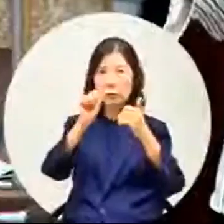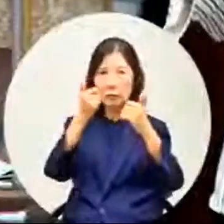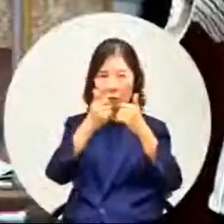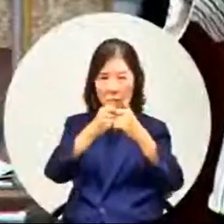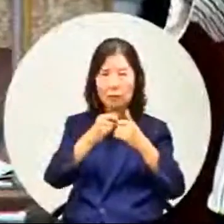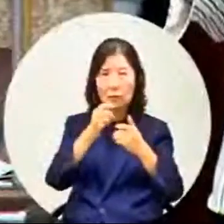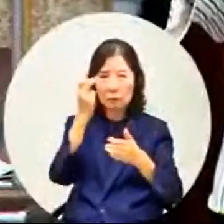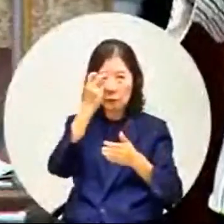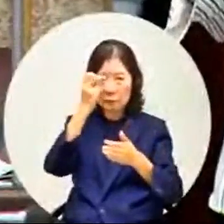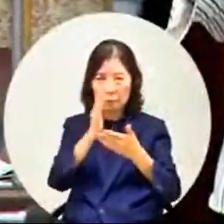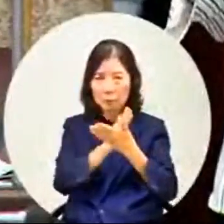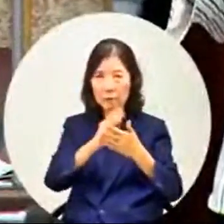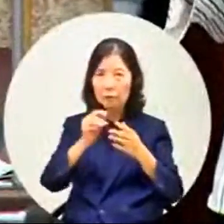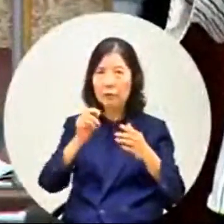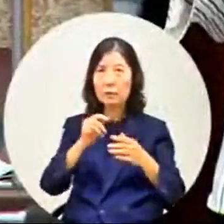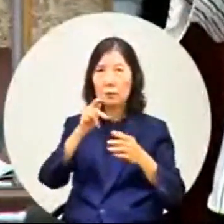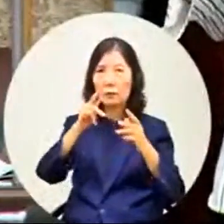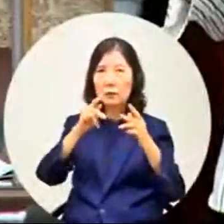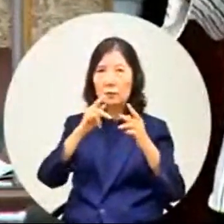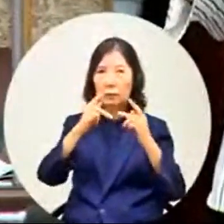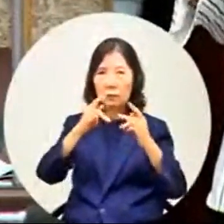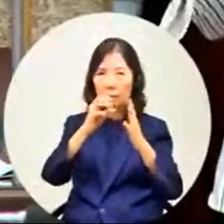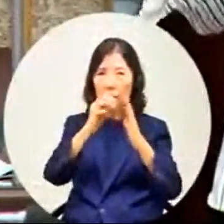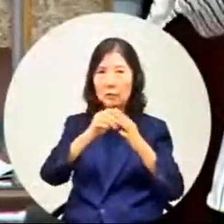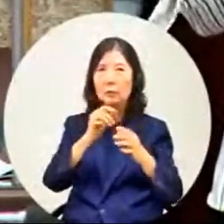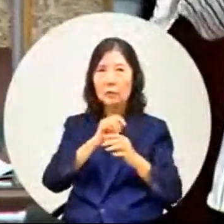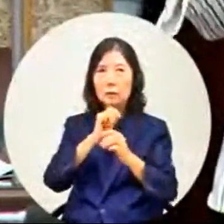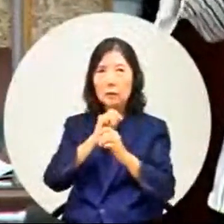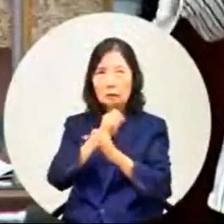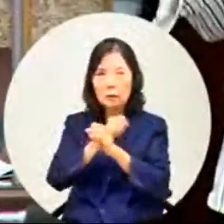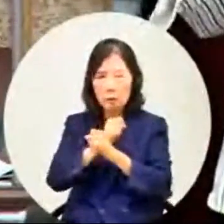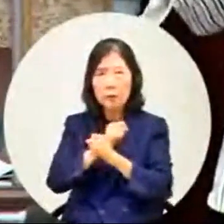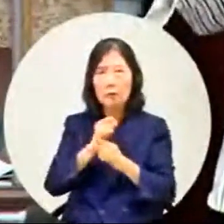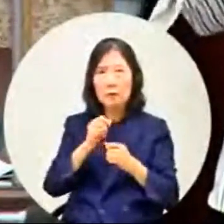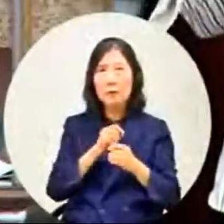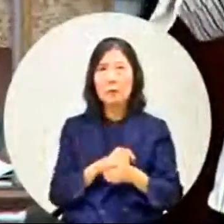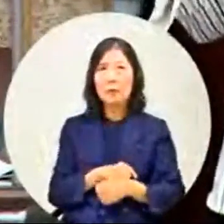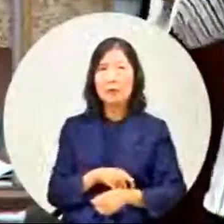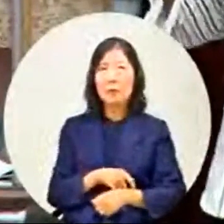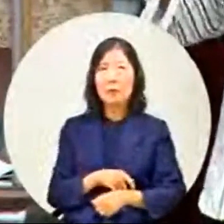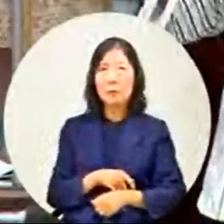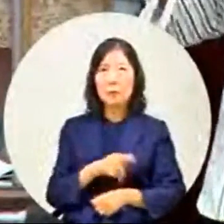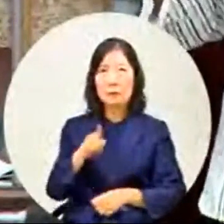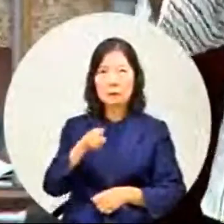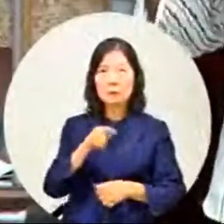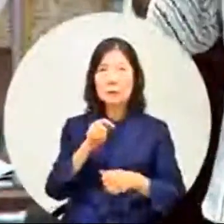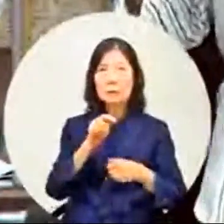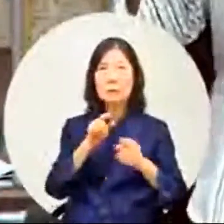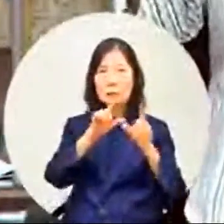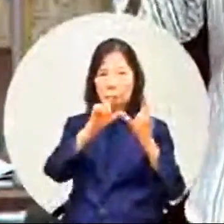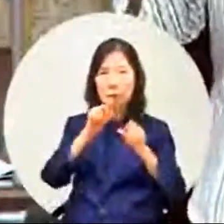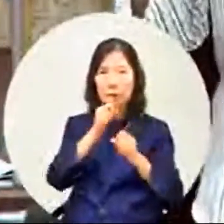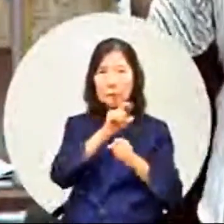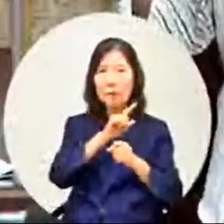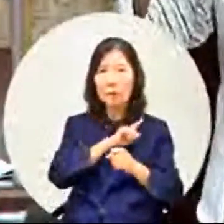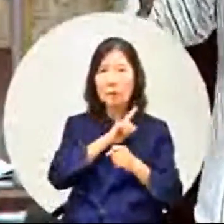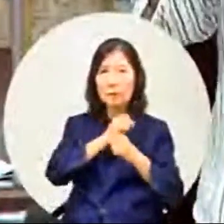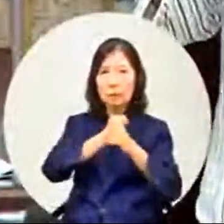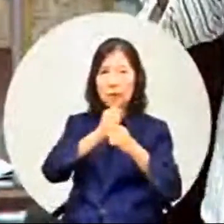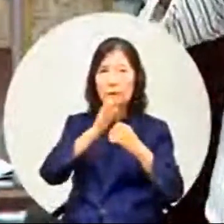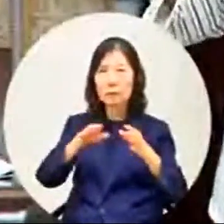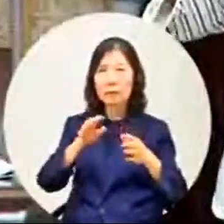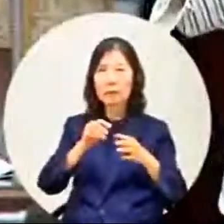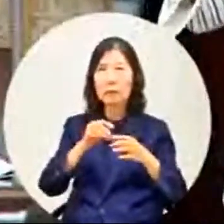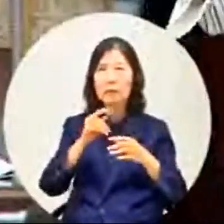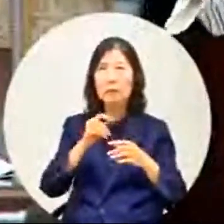的话，也请捷运局能够审慎酌处。嘿，这是我们当初表达的。 所以你们有做你们该做的事情，请他们来议会跟交通部报告相